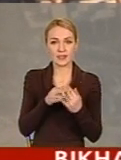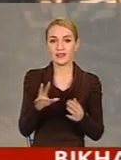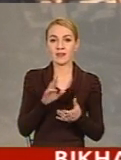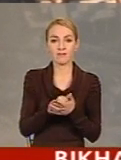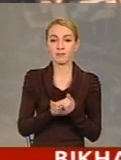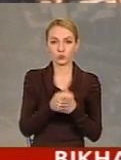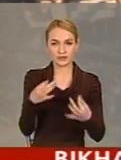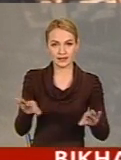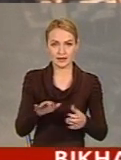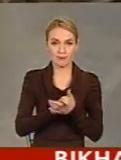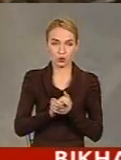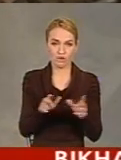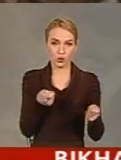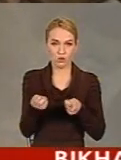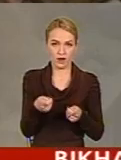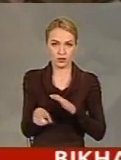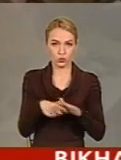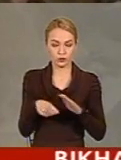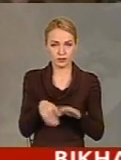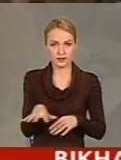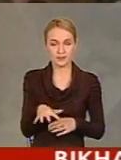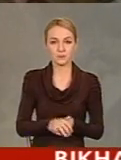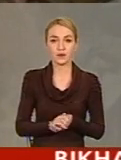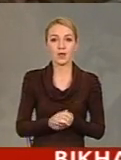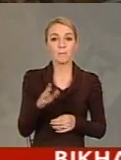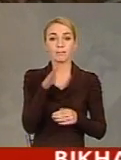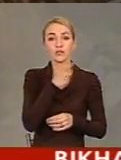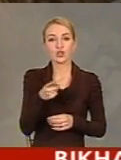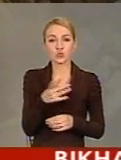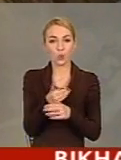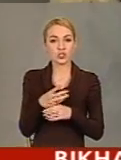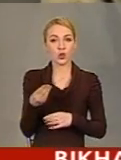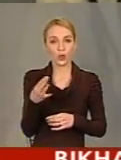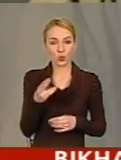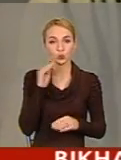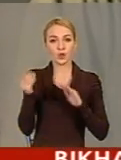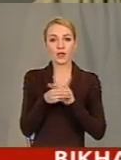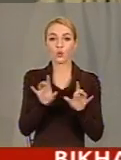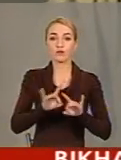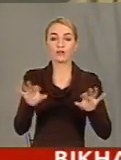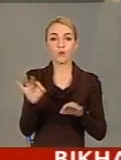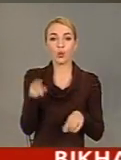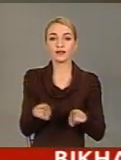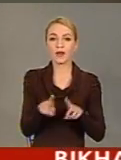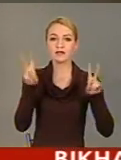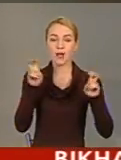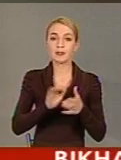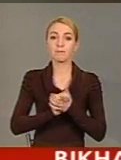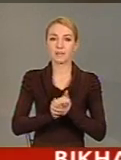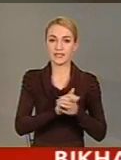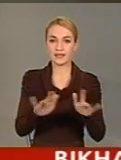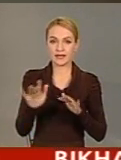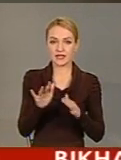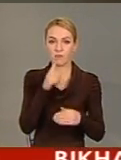врегулювання конфлікту на Донбасі українські військовики під час обстрілів широкону зукриття розповідають про так звані мирні